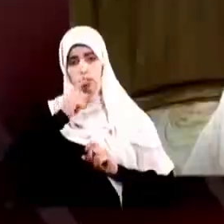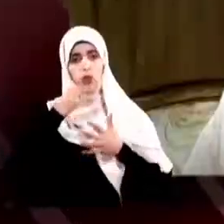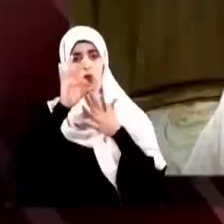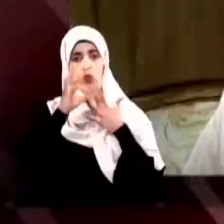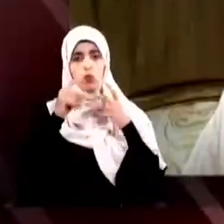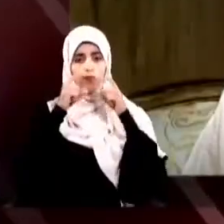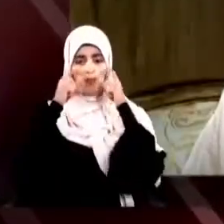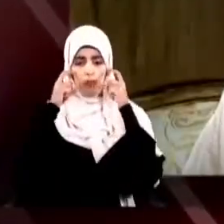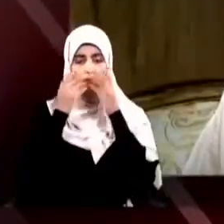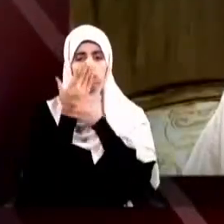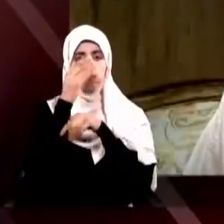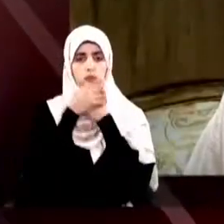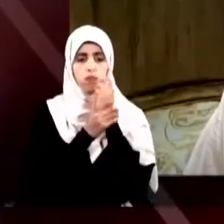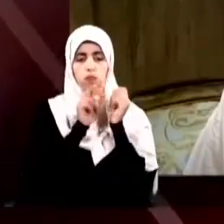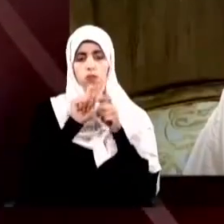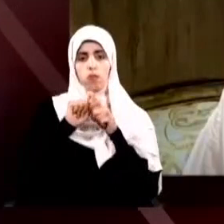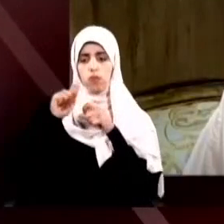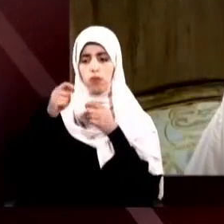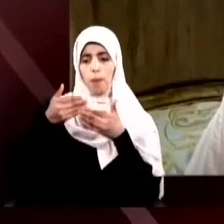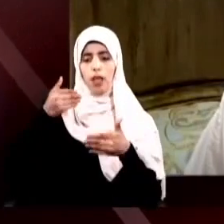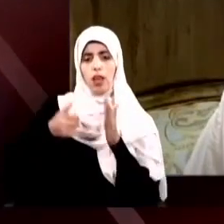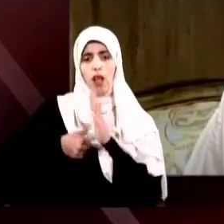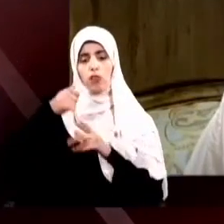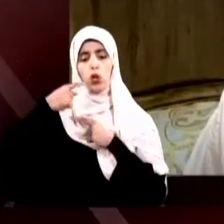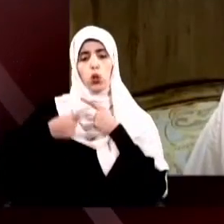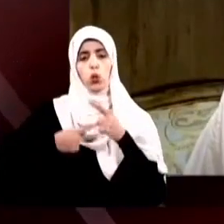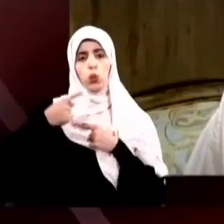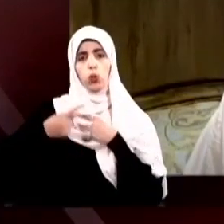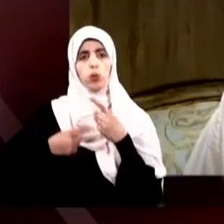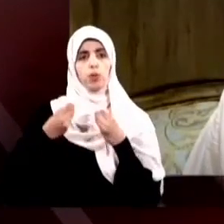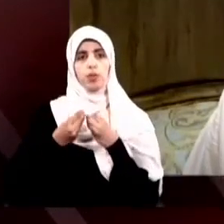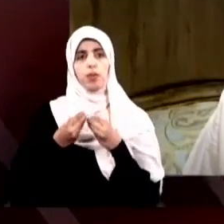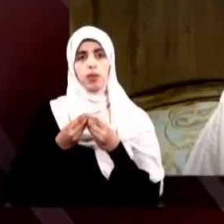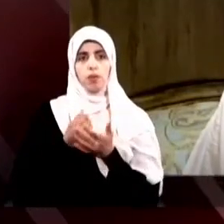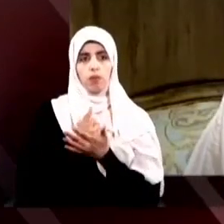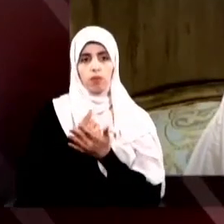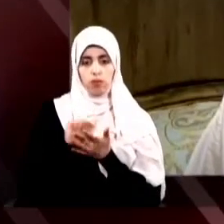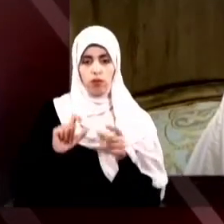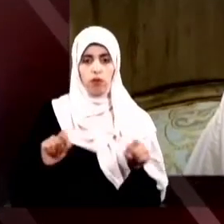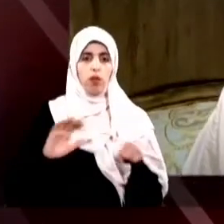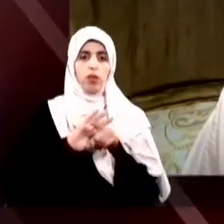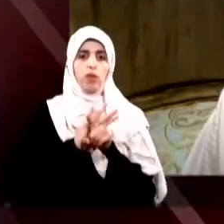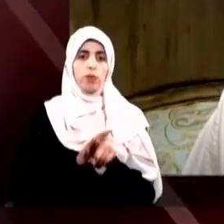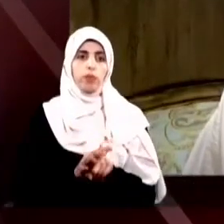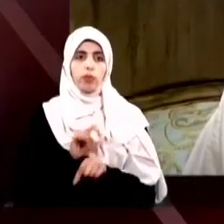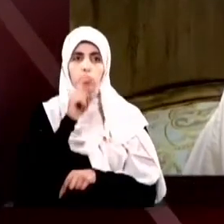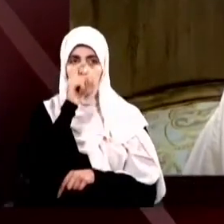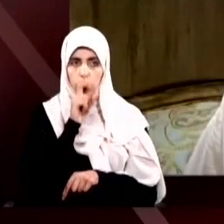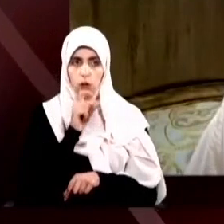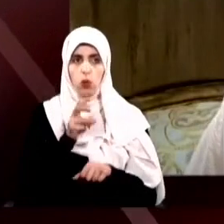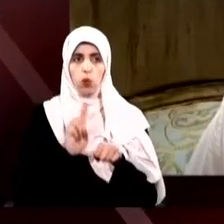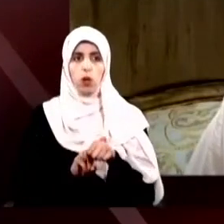الإجراءات الاحتياطية الاحترازية، يمارسها بشكل يومي حتى نستطيع أن نقضي على هذا المرض. والالتزام إضافة